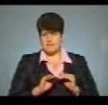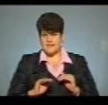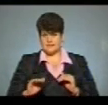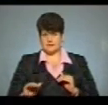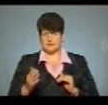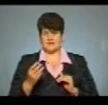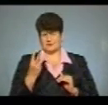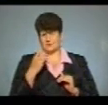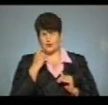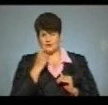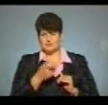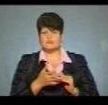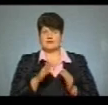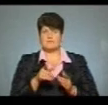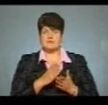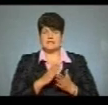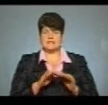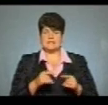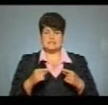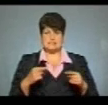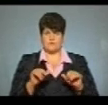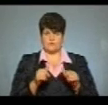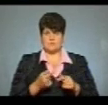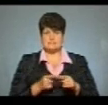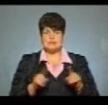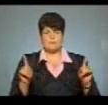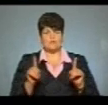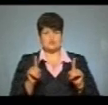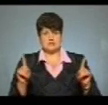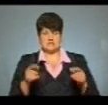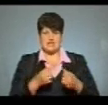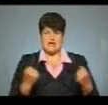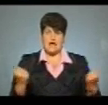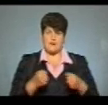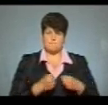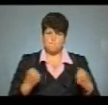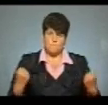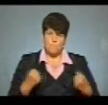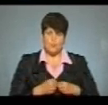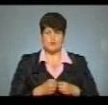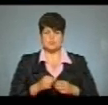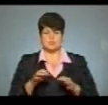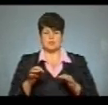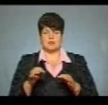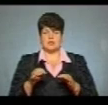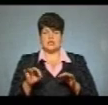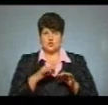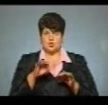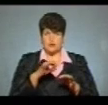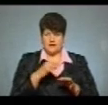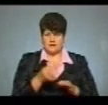3-річних. От там є дітки різного формату. Це і музична, і книжка-гармошка, і вімельбух, і зі шнурівкою для розвитку